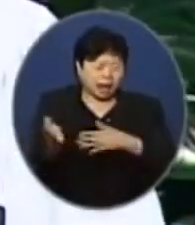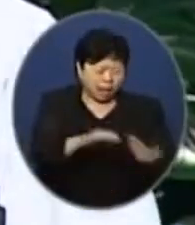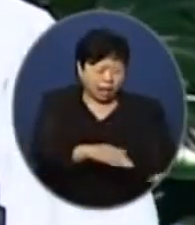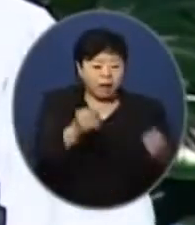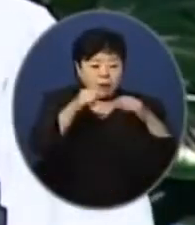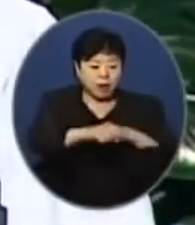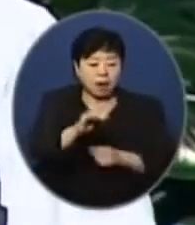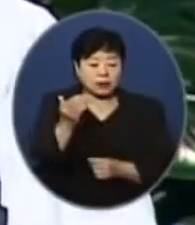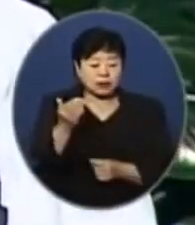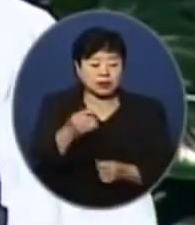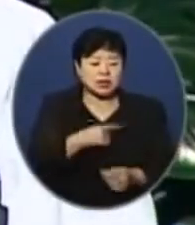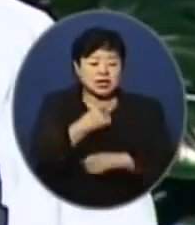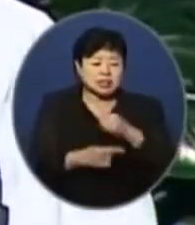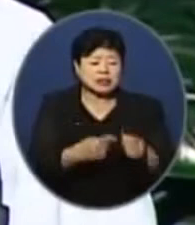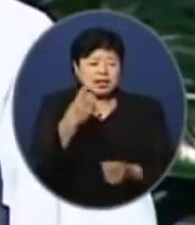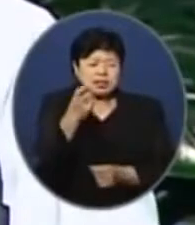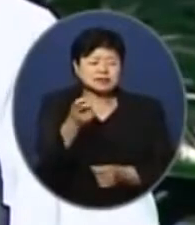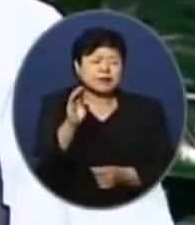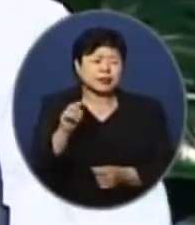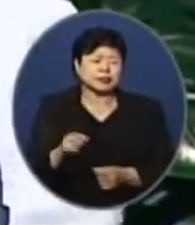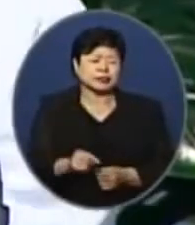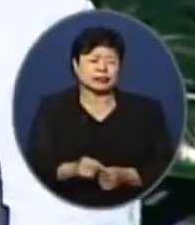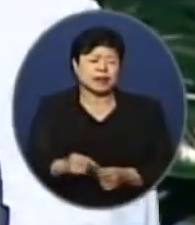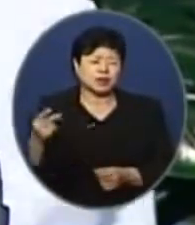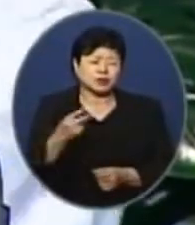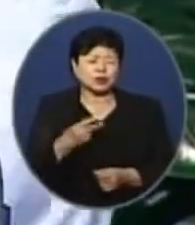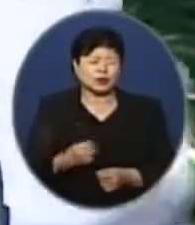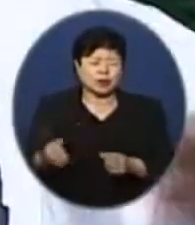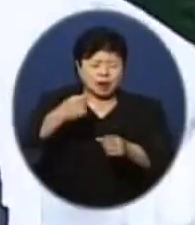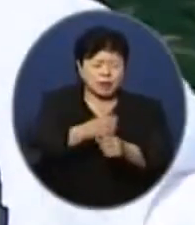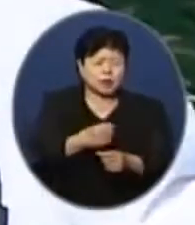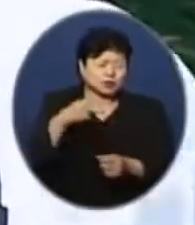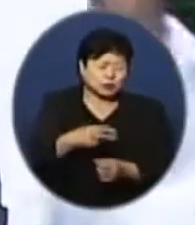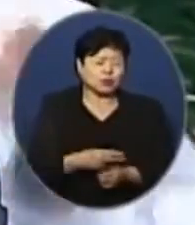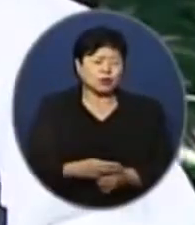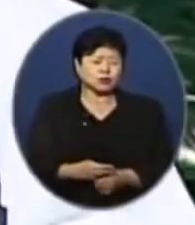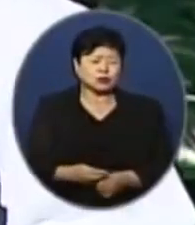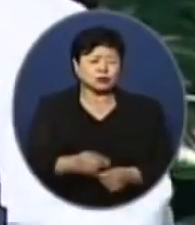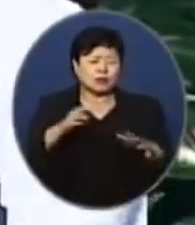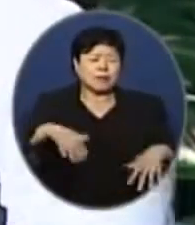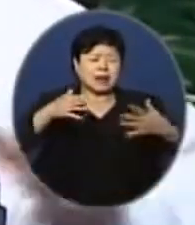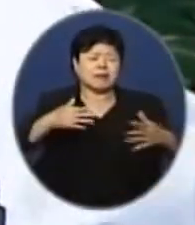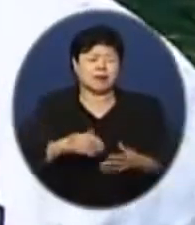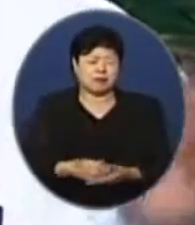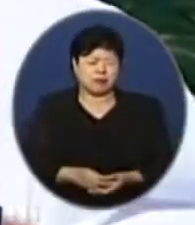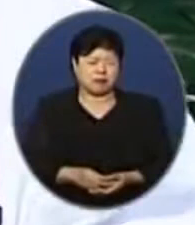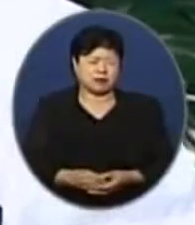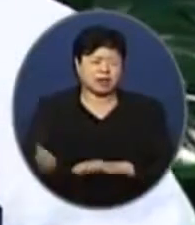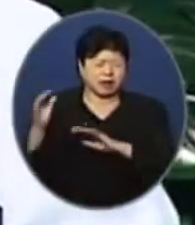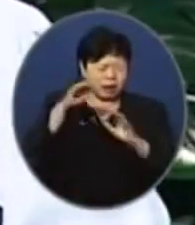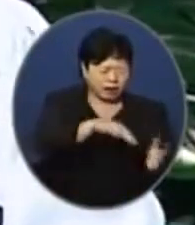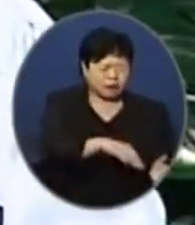그것이 1년에 20여 차례가 계속되니까 아무리 복구해도 또 달라나라고 아무리 구조물자를 받아도 또 모든 것이